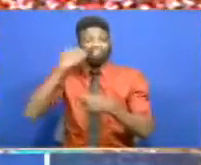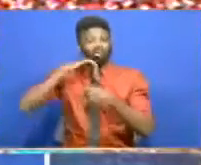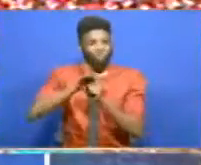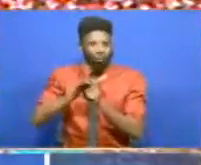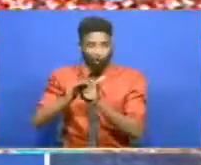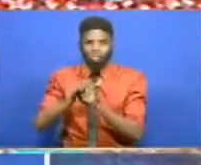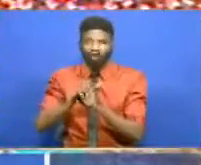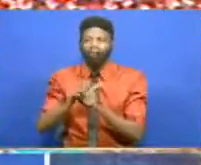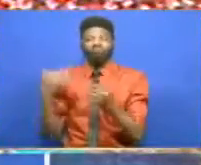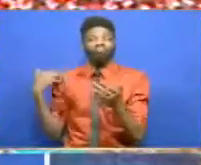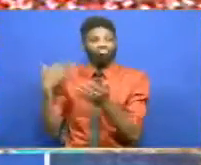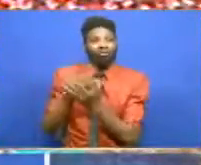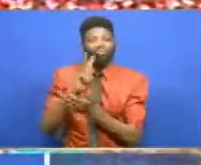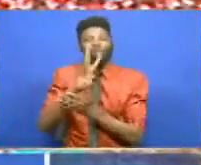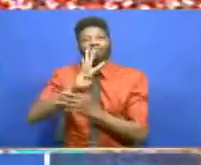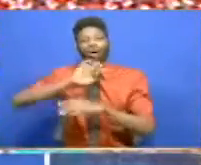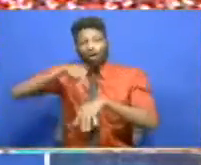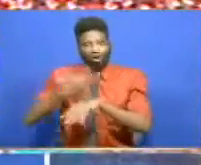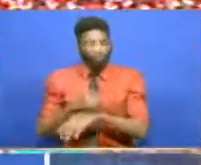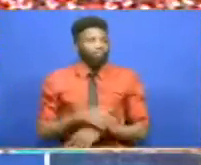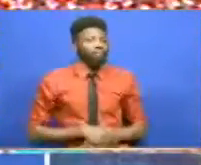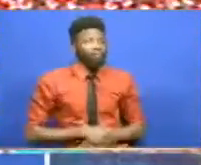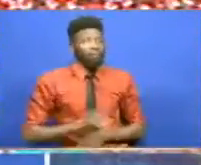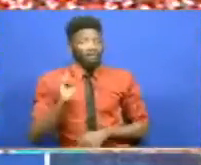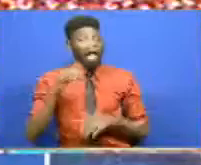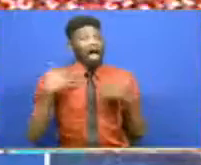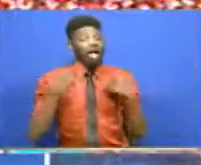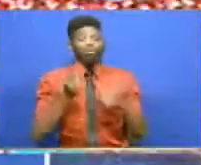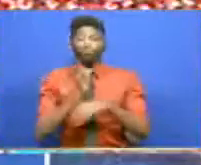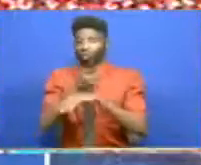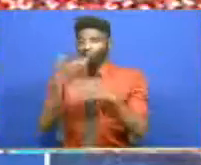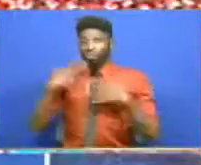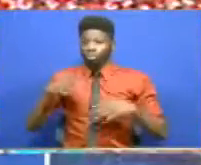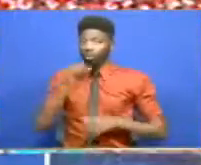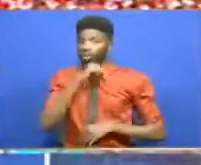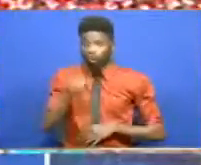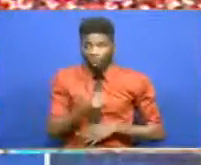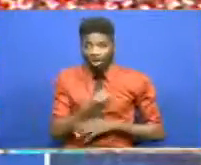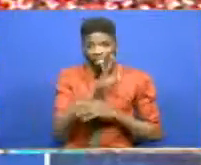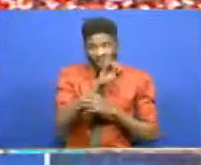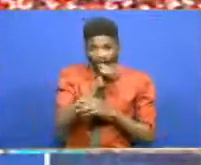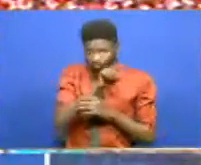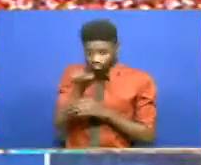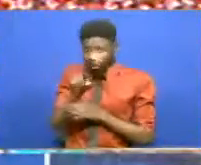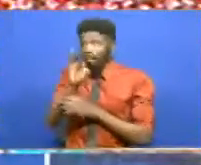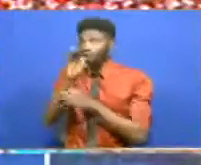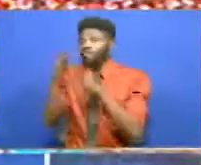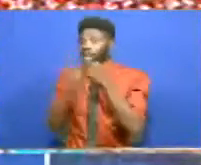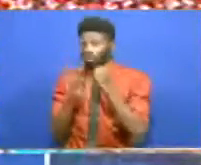sasa inaonya kwamba watu wa umri wa kati ya miaka 30 na 39